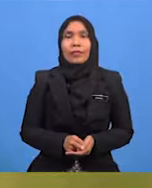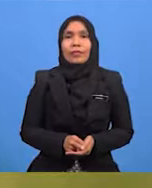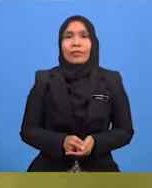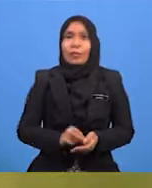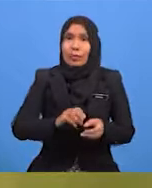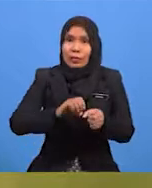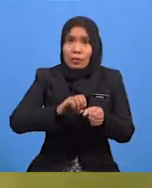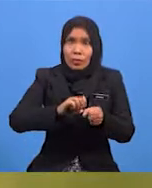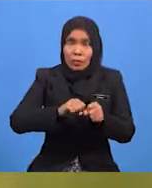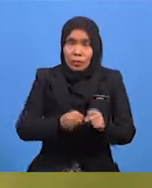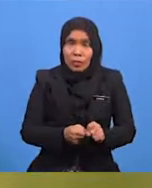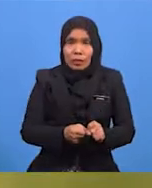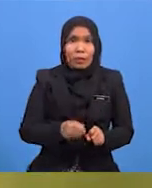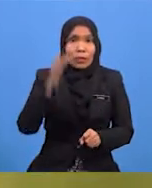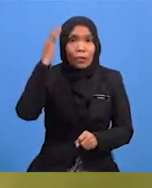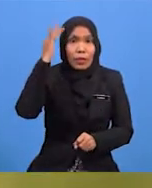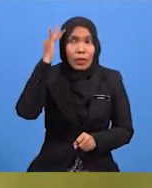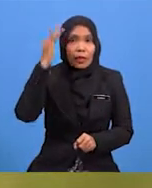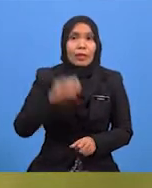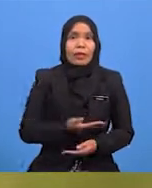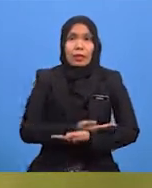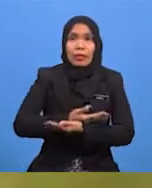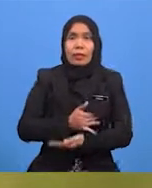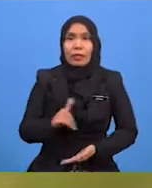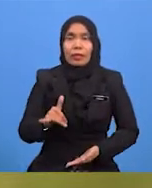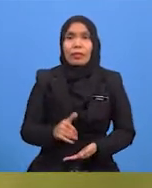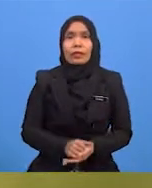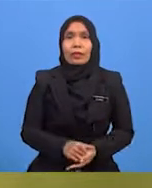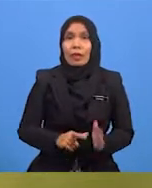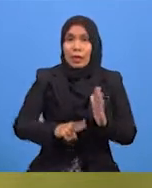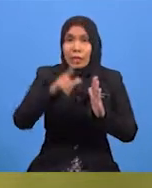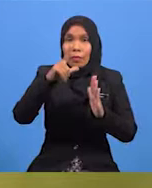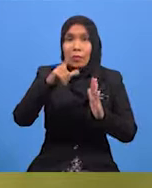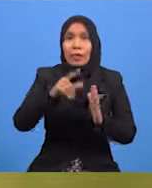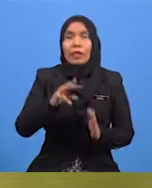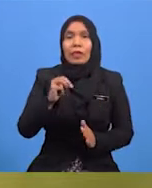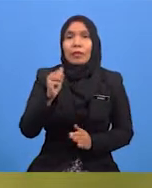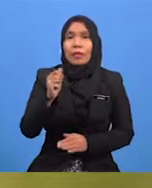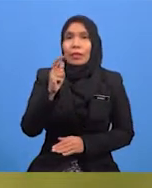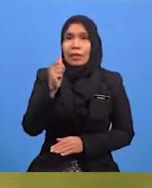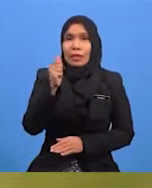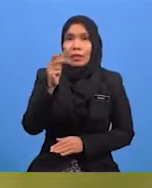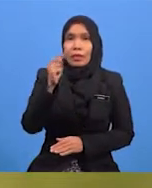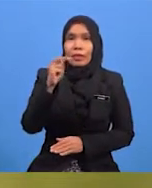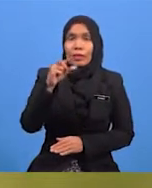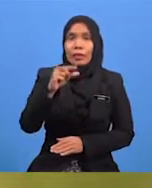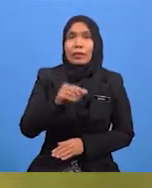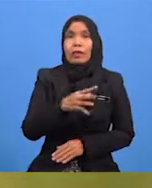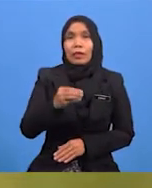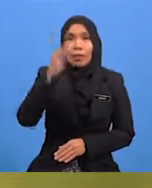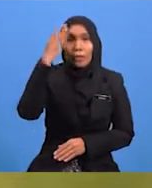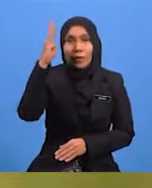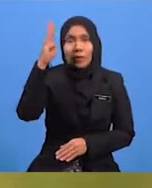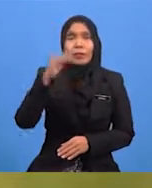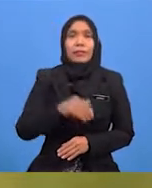akan menjadi lebih matang dan bijak dalam menangani permasalahan yang timbul